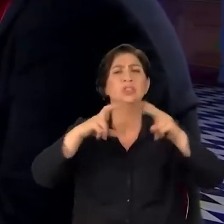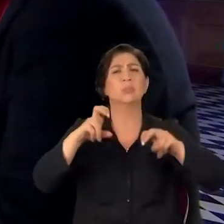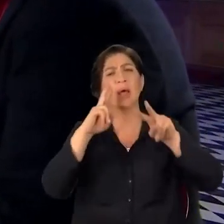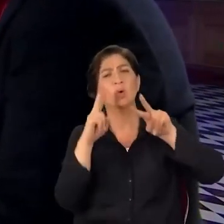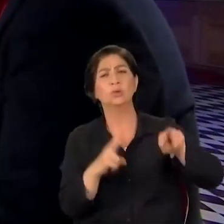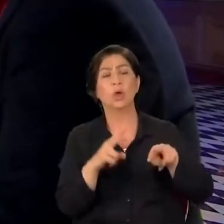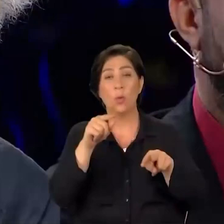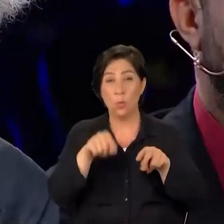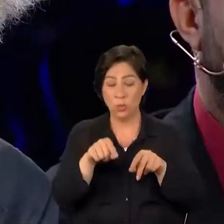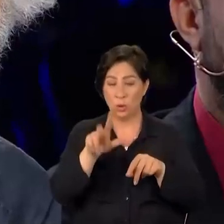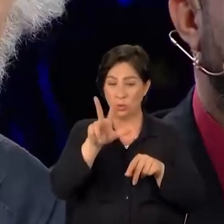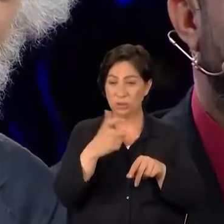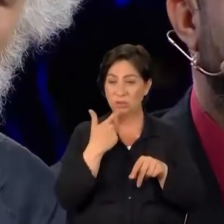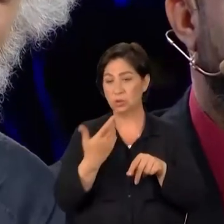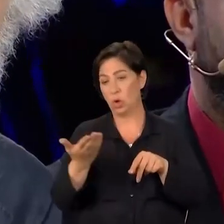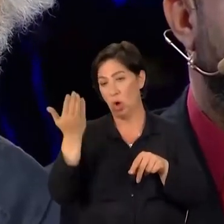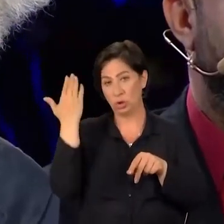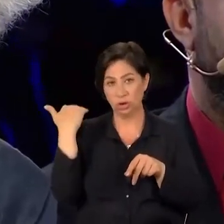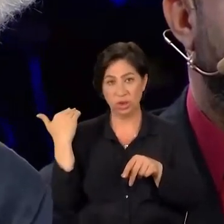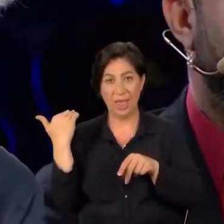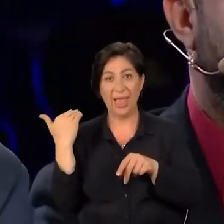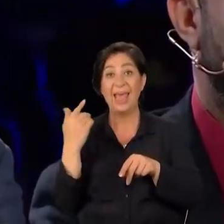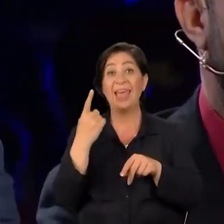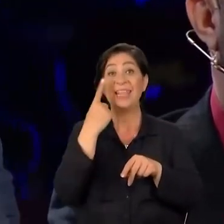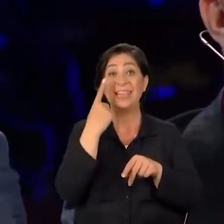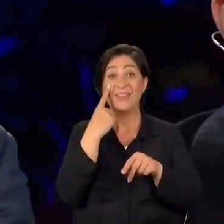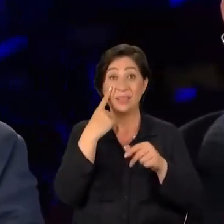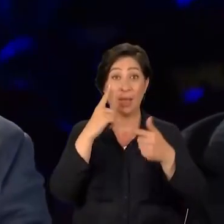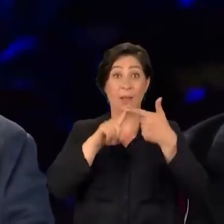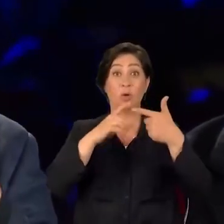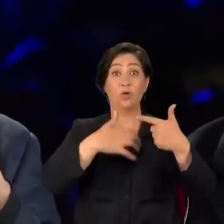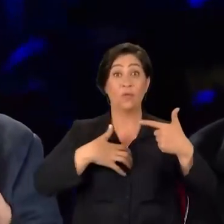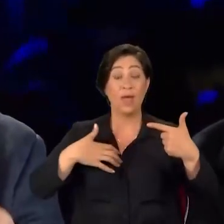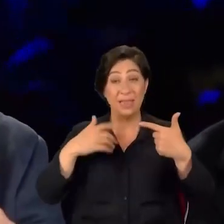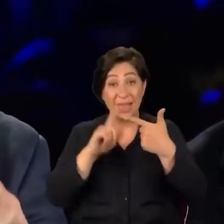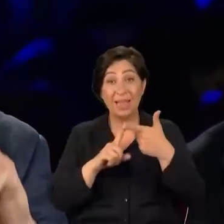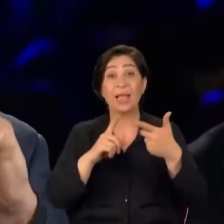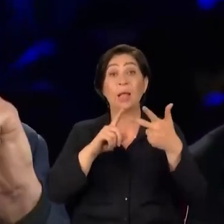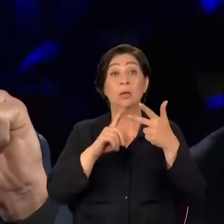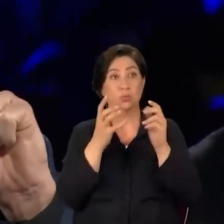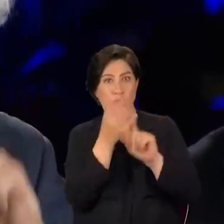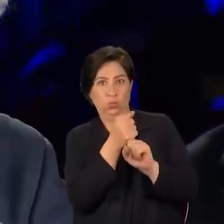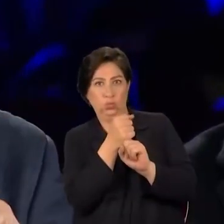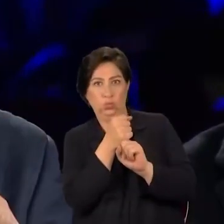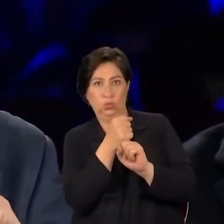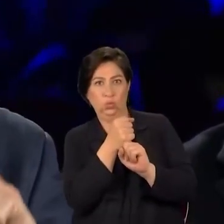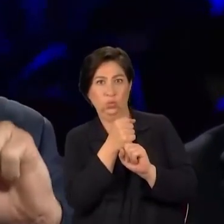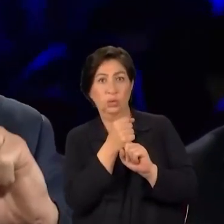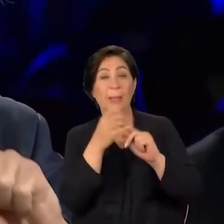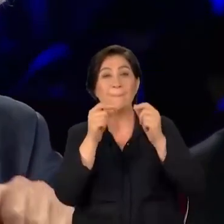gösteriyor. Bundan 3 yıl önce devlete vurgu, güvenliğe vurgu